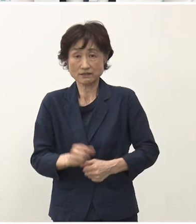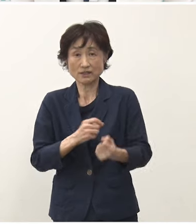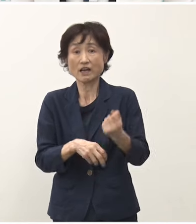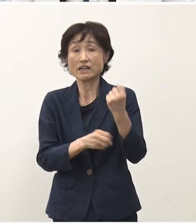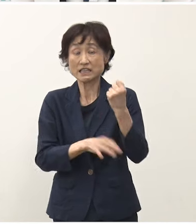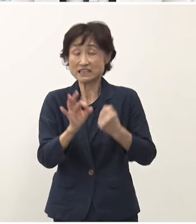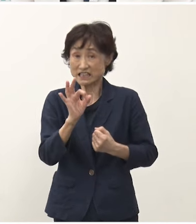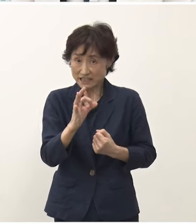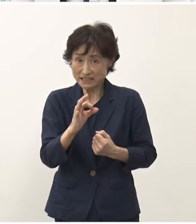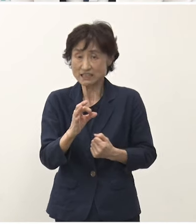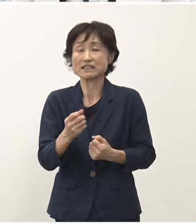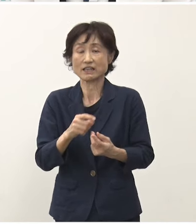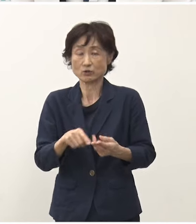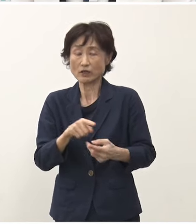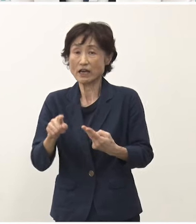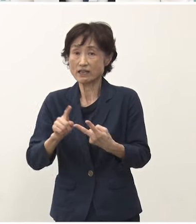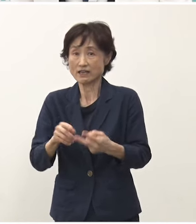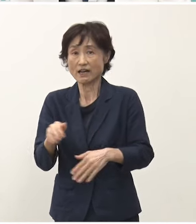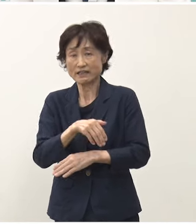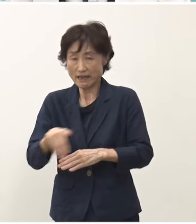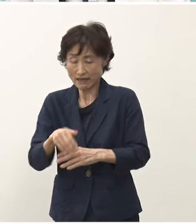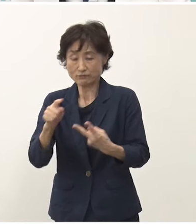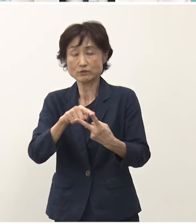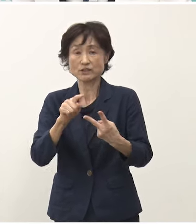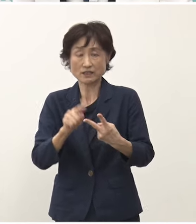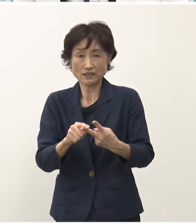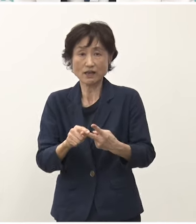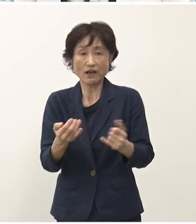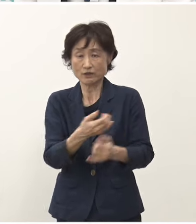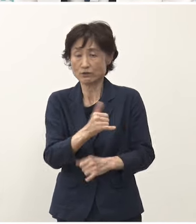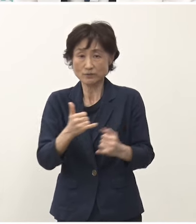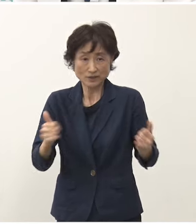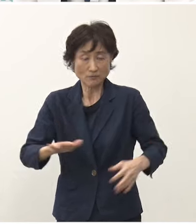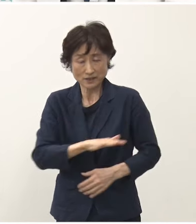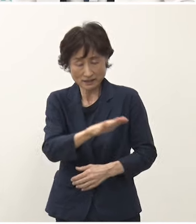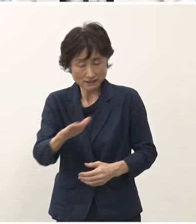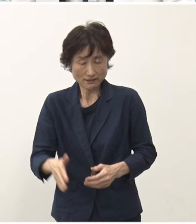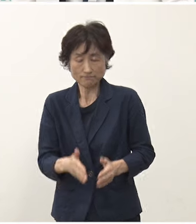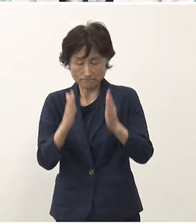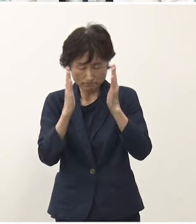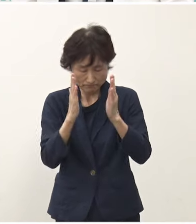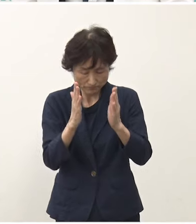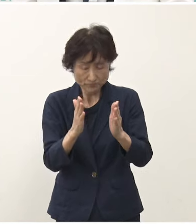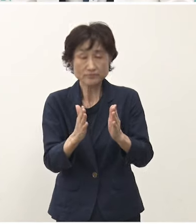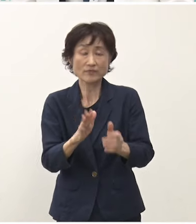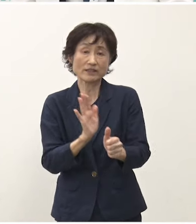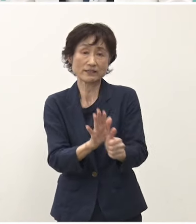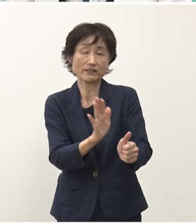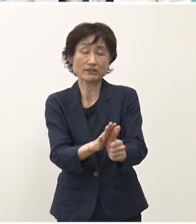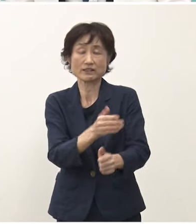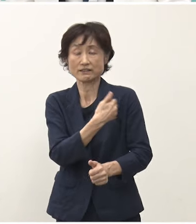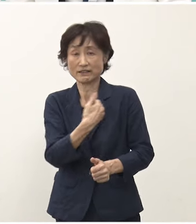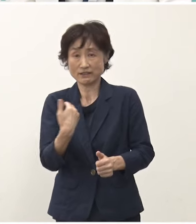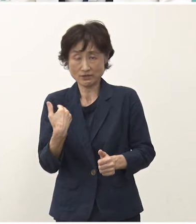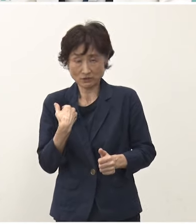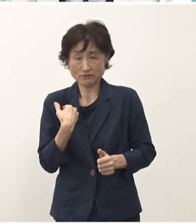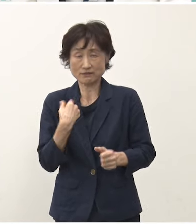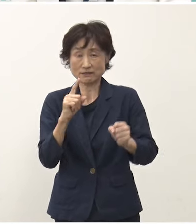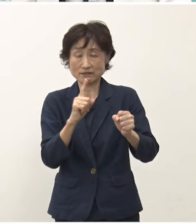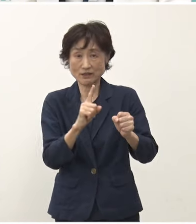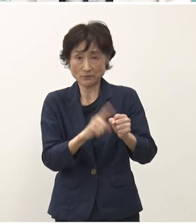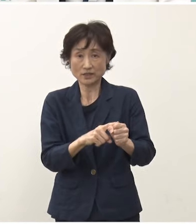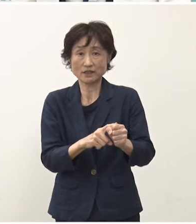活用し災害時に区民の皆さんへ適切な支援が確実に届くようそして迅速な